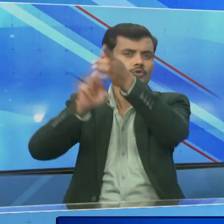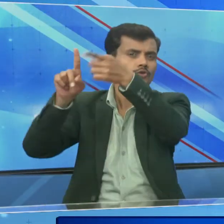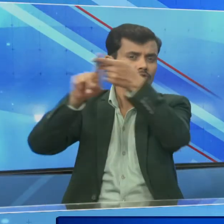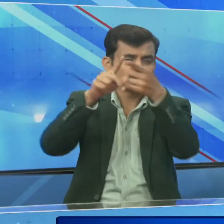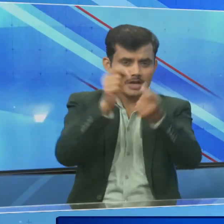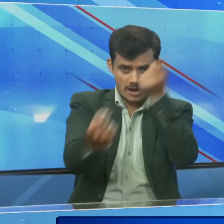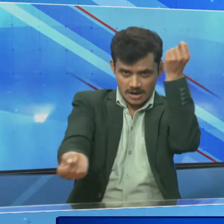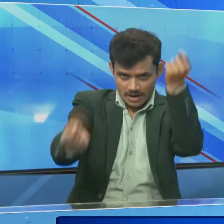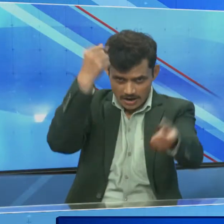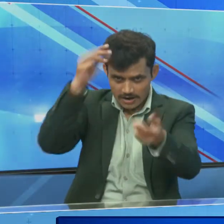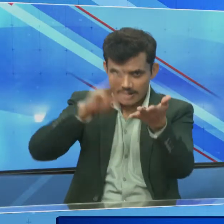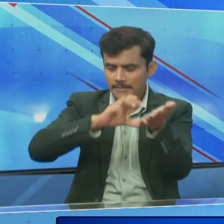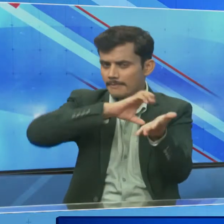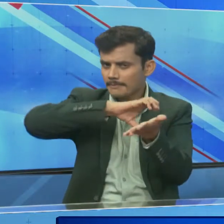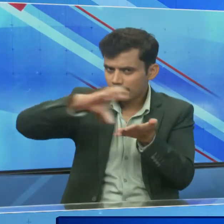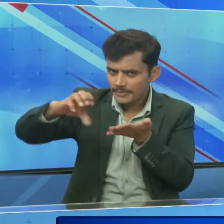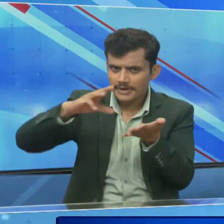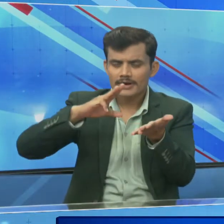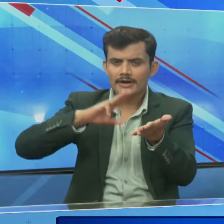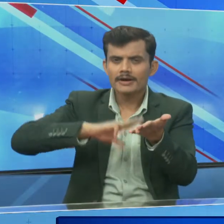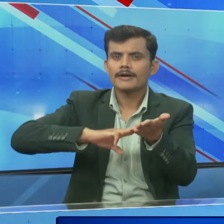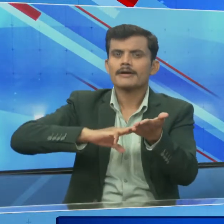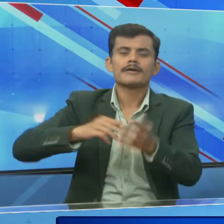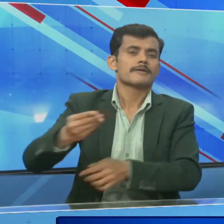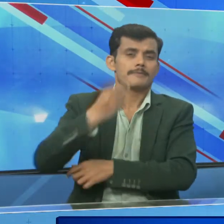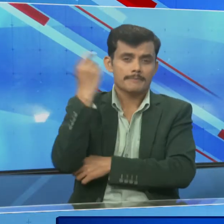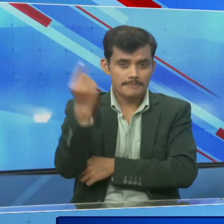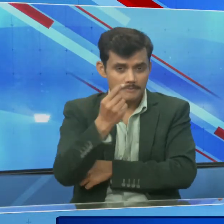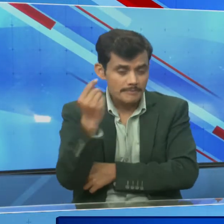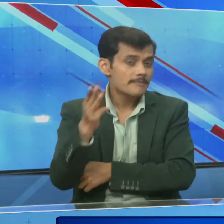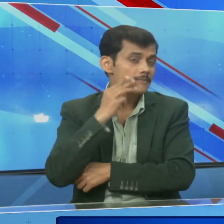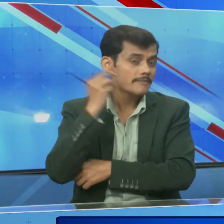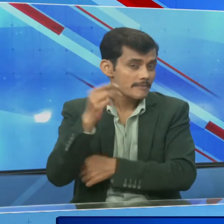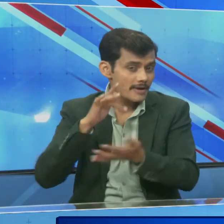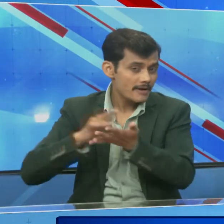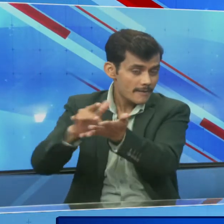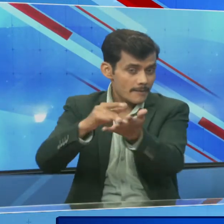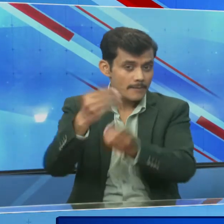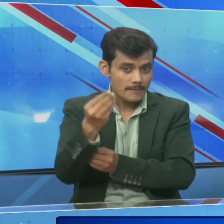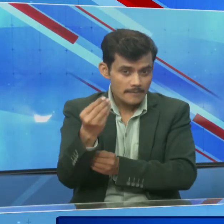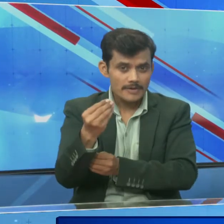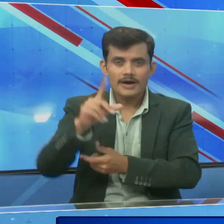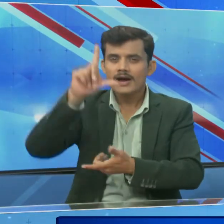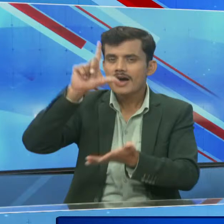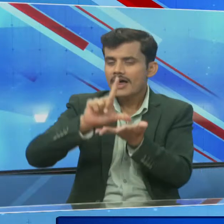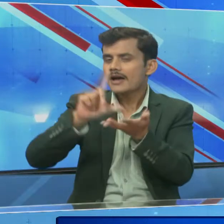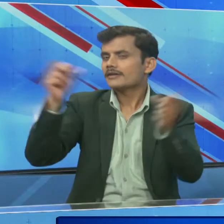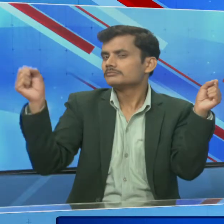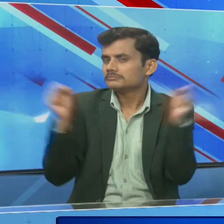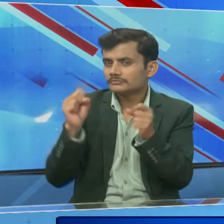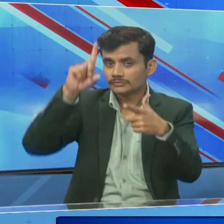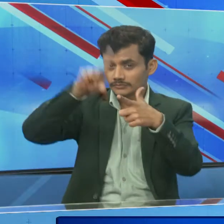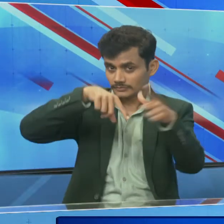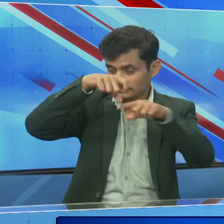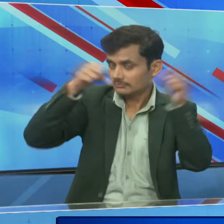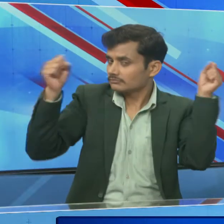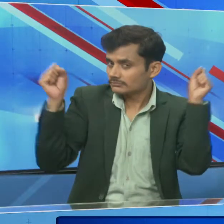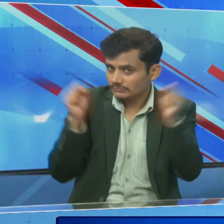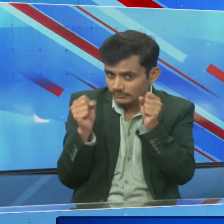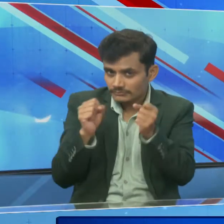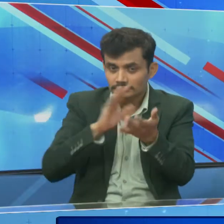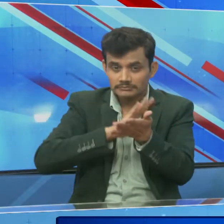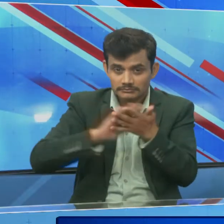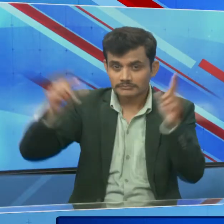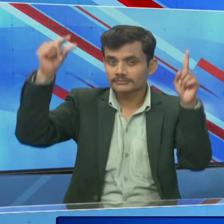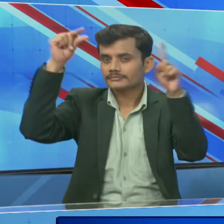आसाम, मेघालय, नागालैंड, मणिपुर, मिजोरम, त्रिपुरा के अधिकांश हिस्सों में, और लद्दाख, जम्मू एंड कश्मीर, हिमाचल प्रदेश